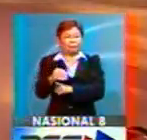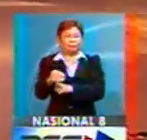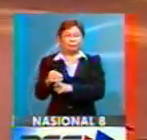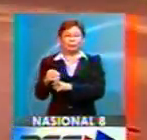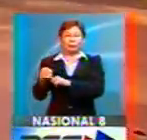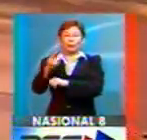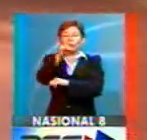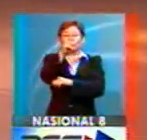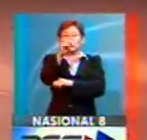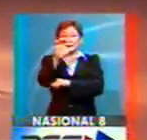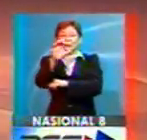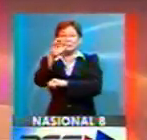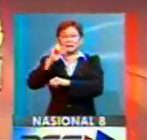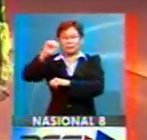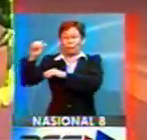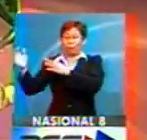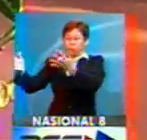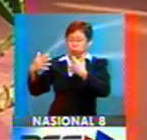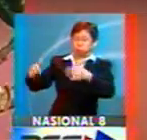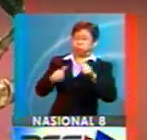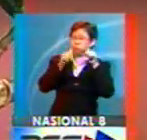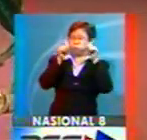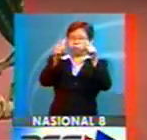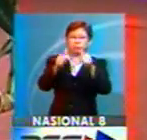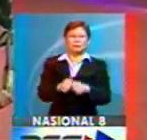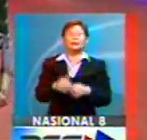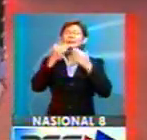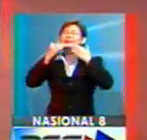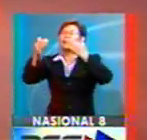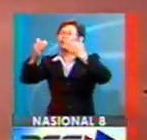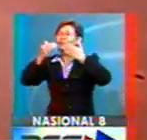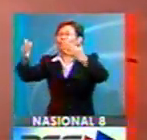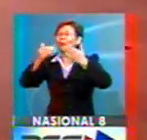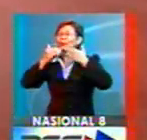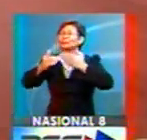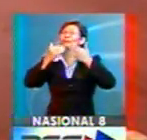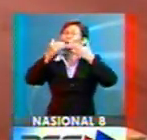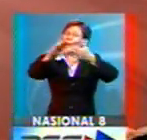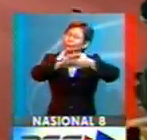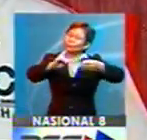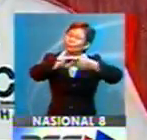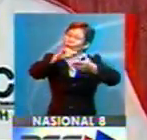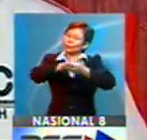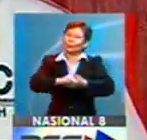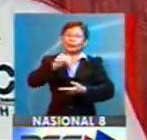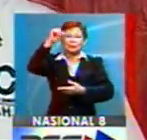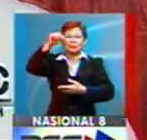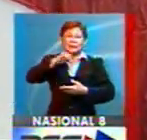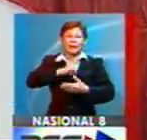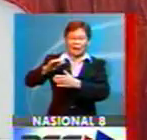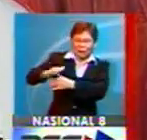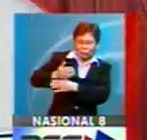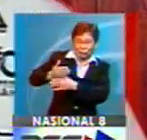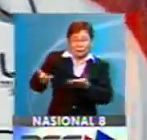diterima oleh UTC Sabah ya. Ya. Dapat dia gitulah ya. Baik, terima kasih atas komen yang telah diberikan. Baik saudara, apa yang mungkin saya boleh kongsikan